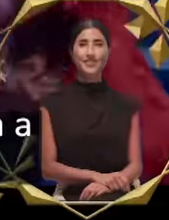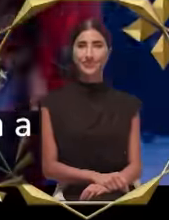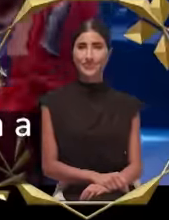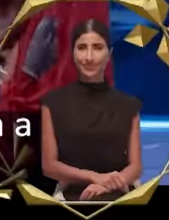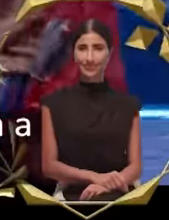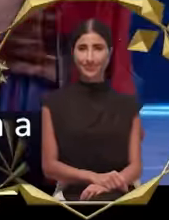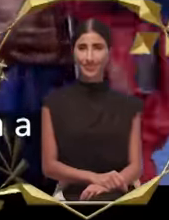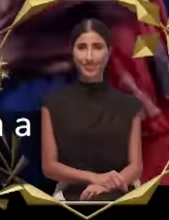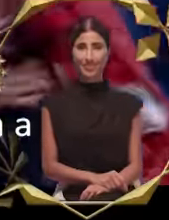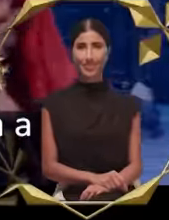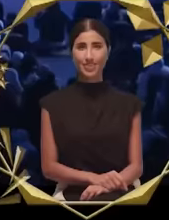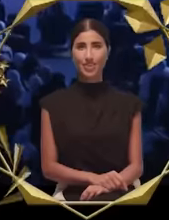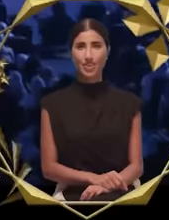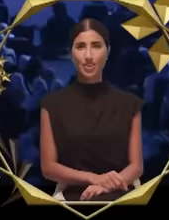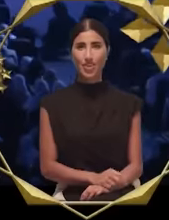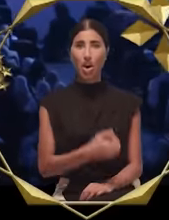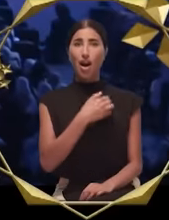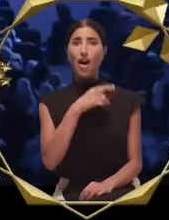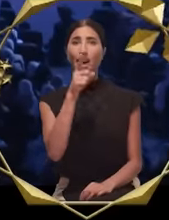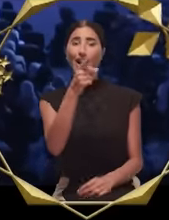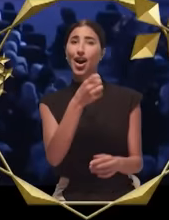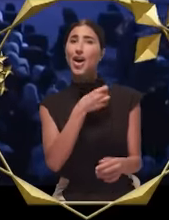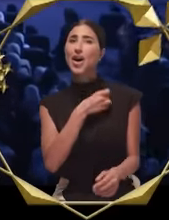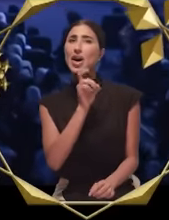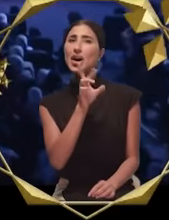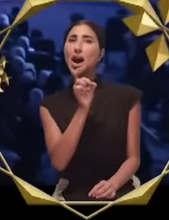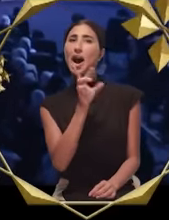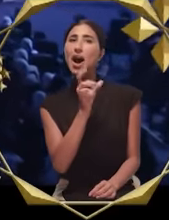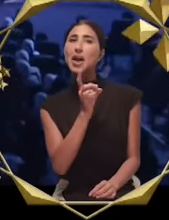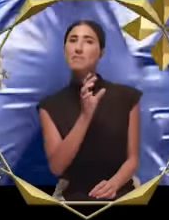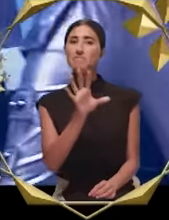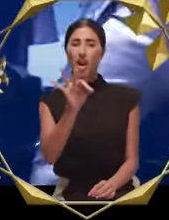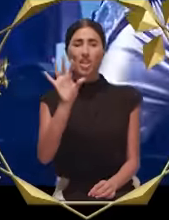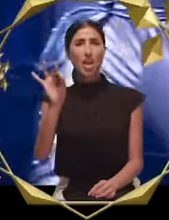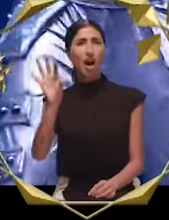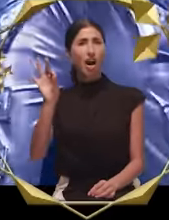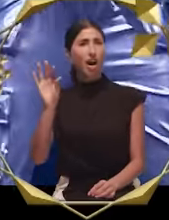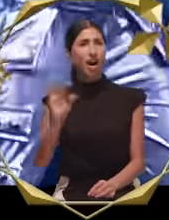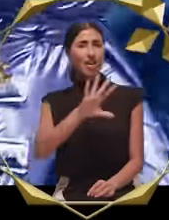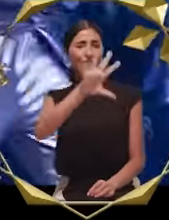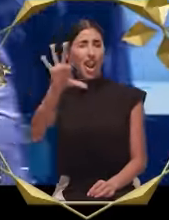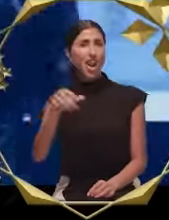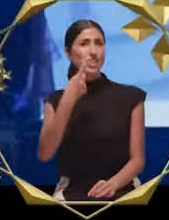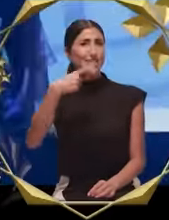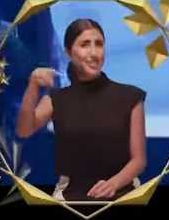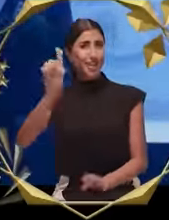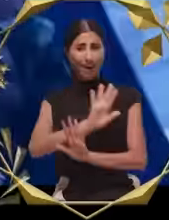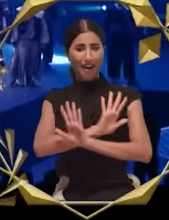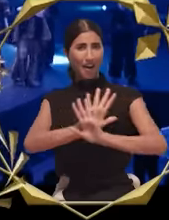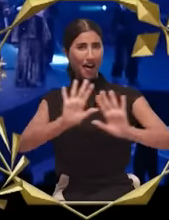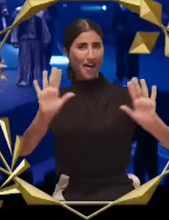فرقك عن حاسوب. والقلب في شراكة لحظة ما كل ما يدق